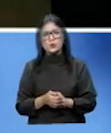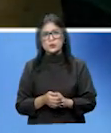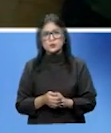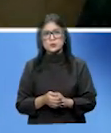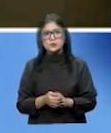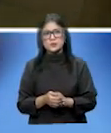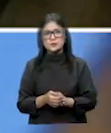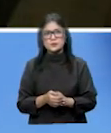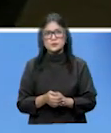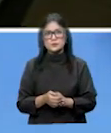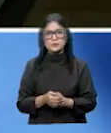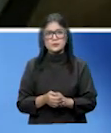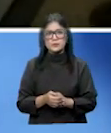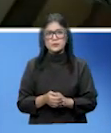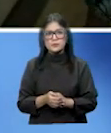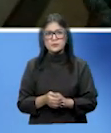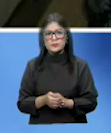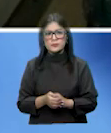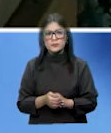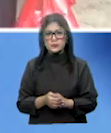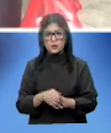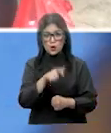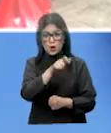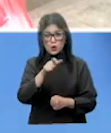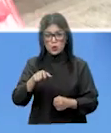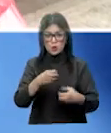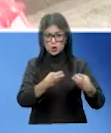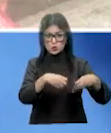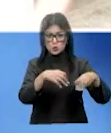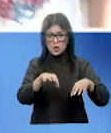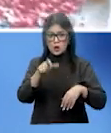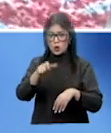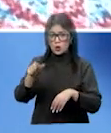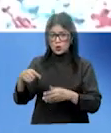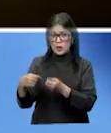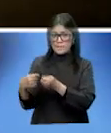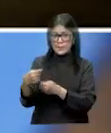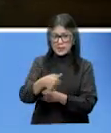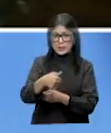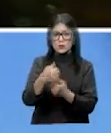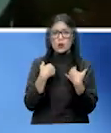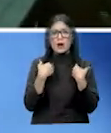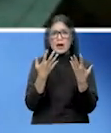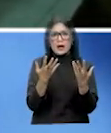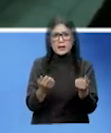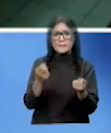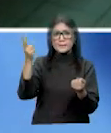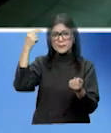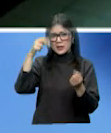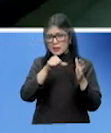di pasar para pedagang maupun pembeli berharap agar pemerintah dapat mengintervensi